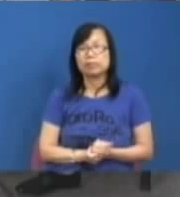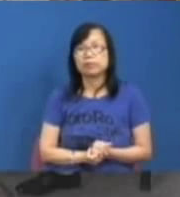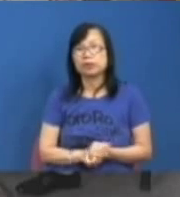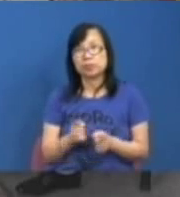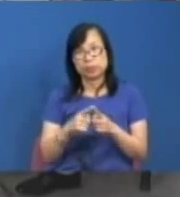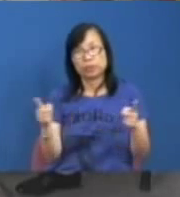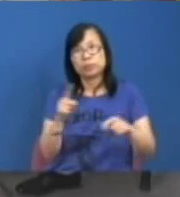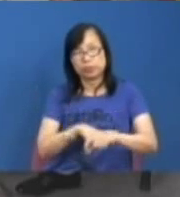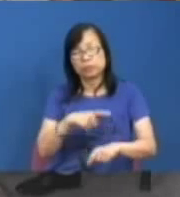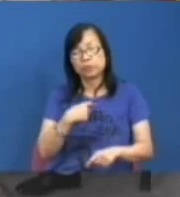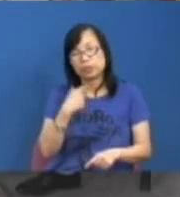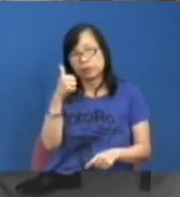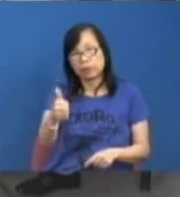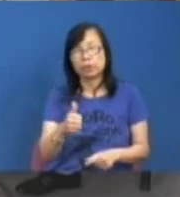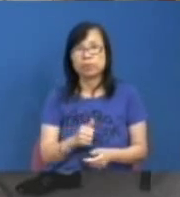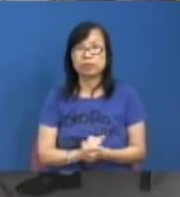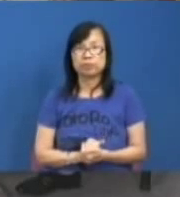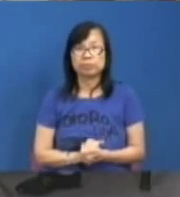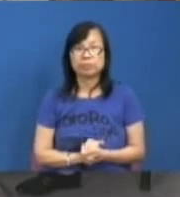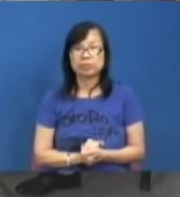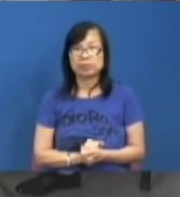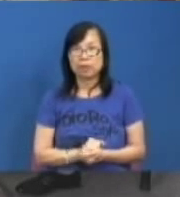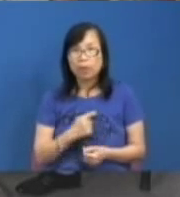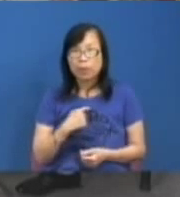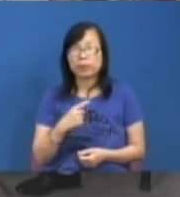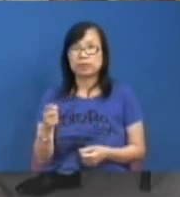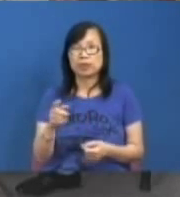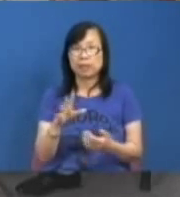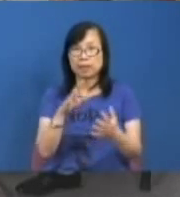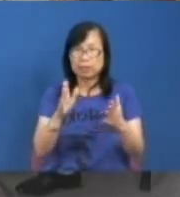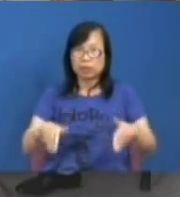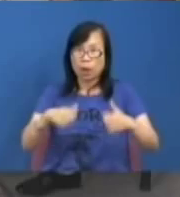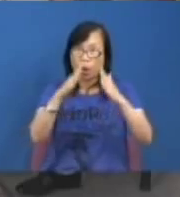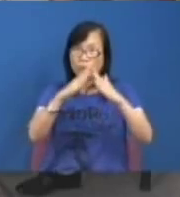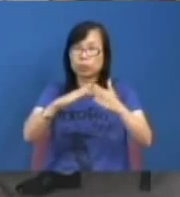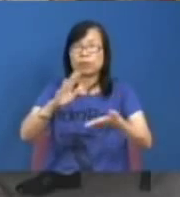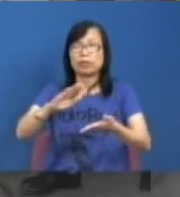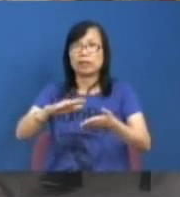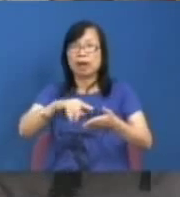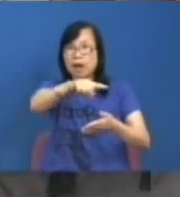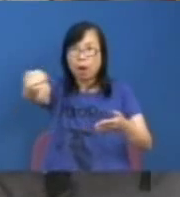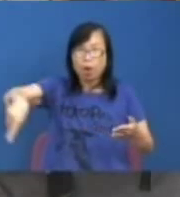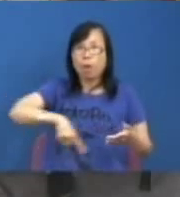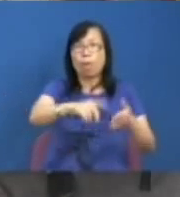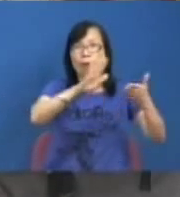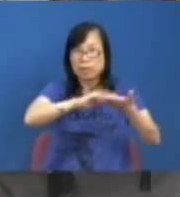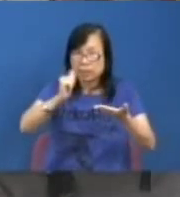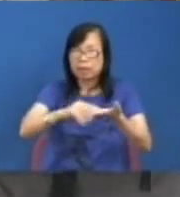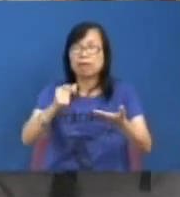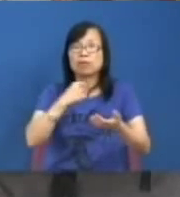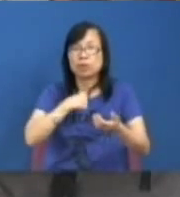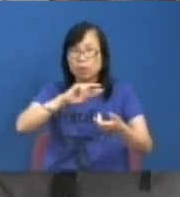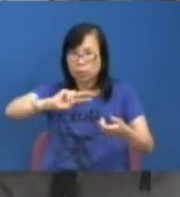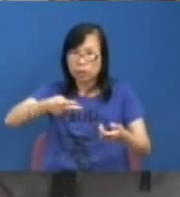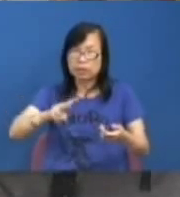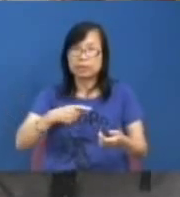講都係會有好處嘅。 係咯，咁我諗又對於嗰個整體嗰個屋苑啊、衞生啊、環境都有改善。 係啦， 係咯，咁我諗大